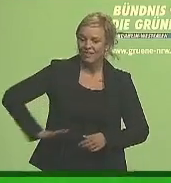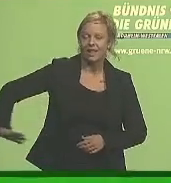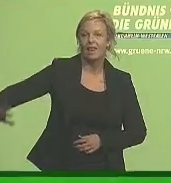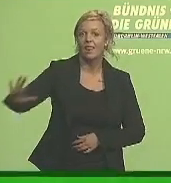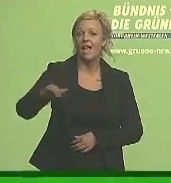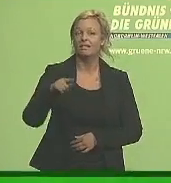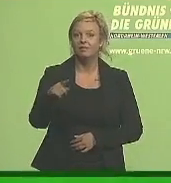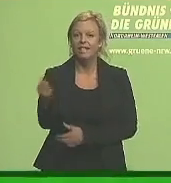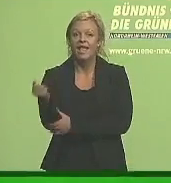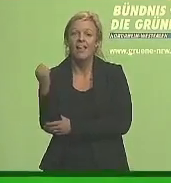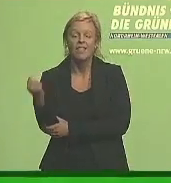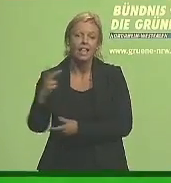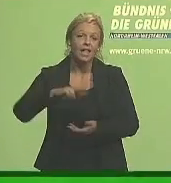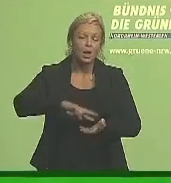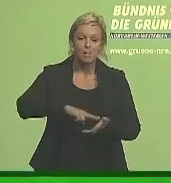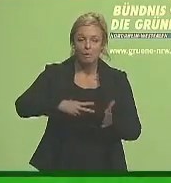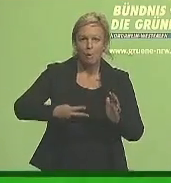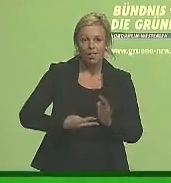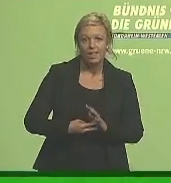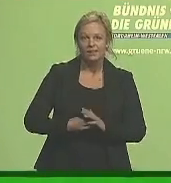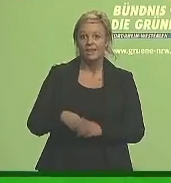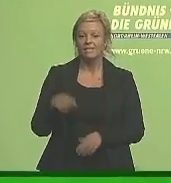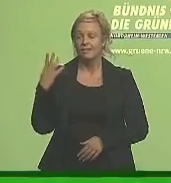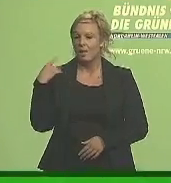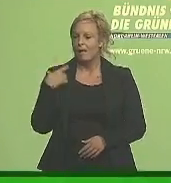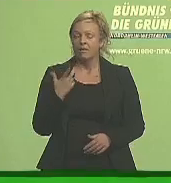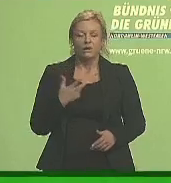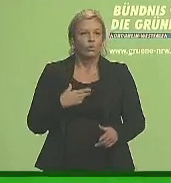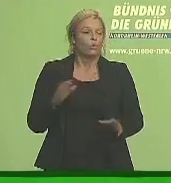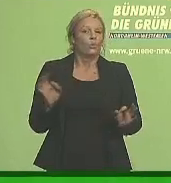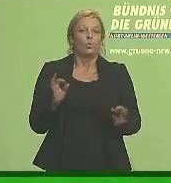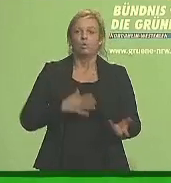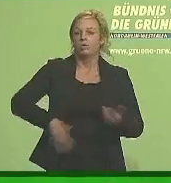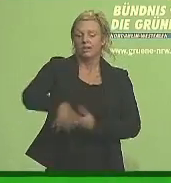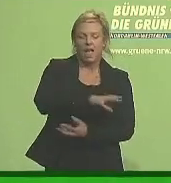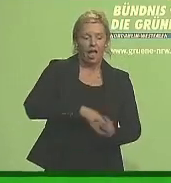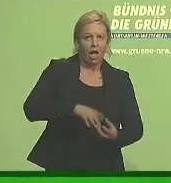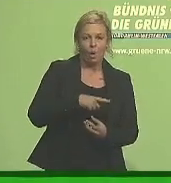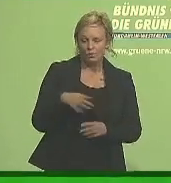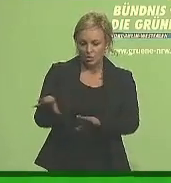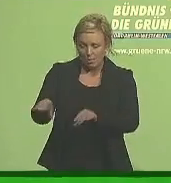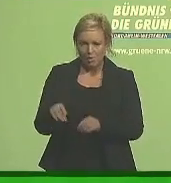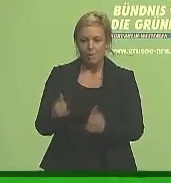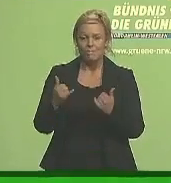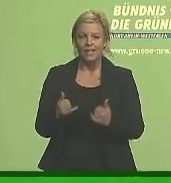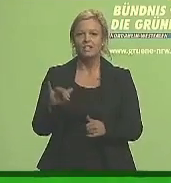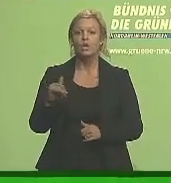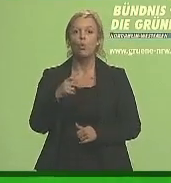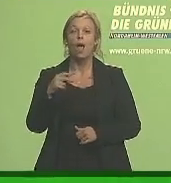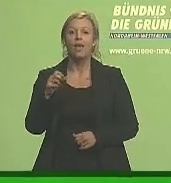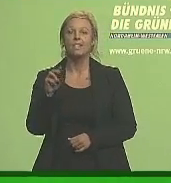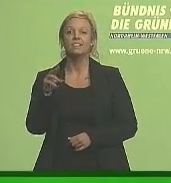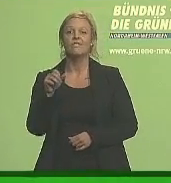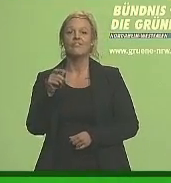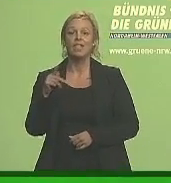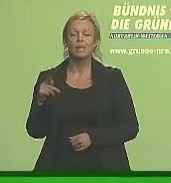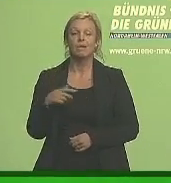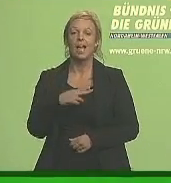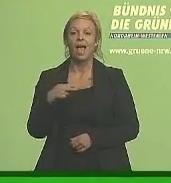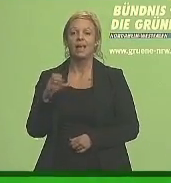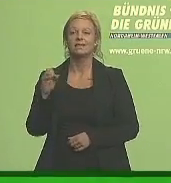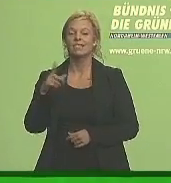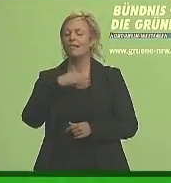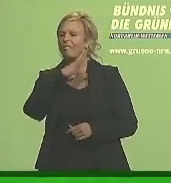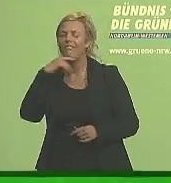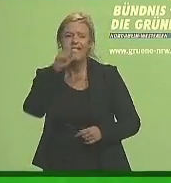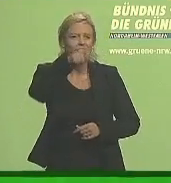ein energiepolitischer Schrotthaufen übernommen worden ist und wo jetzt Johannes und Wiebke und Hans-Christian und Harald und viele, viele